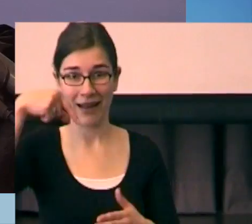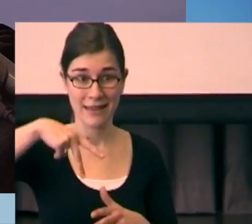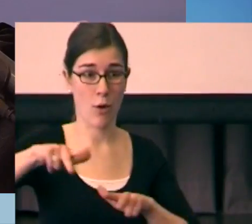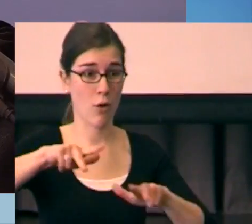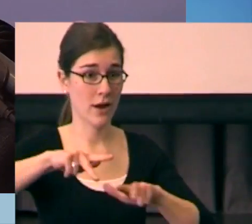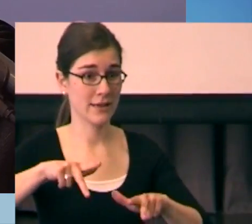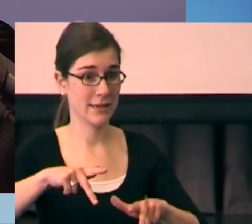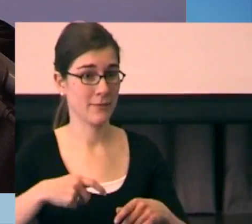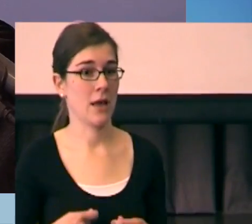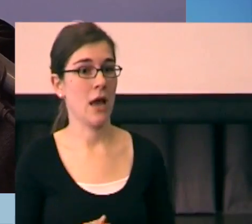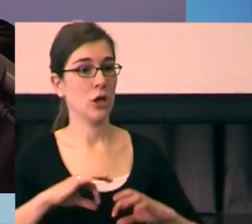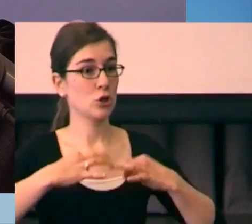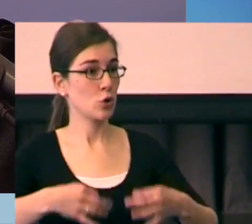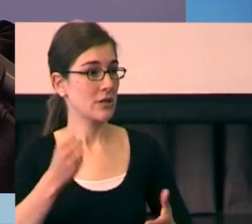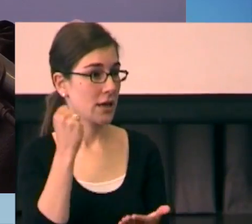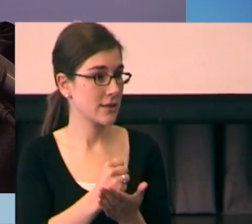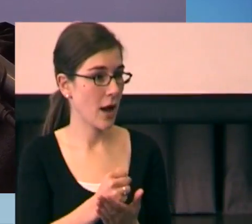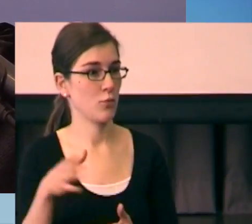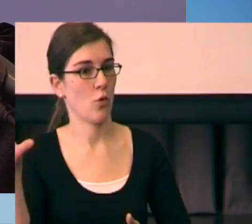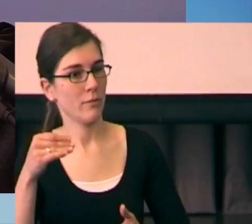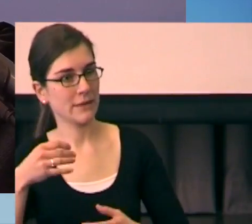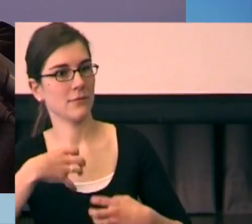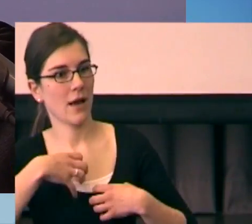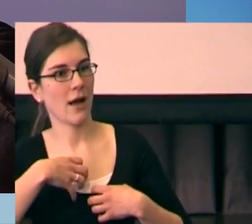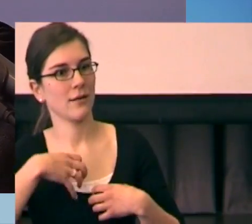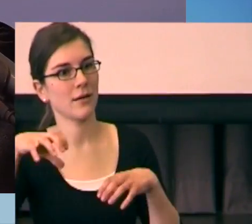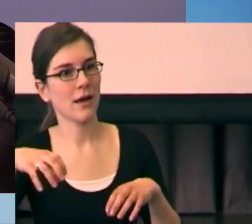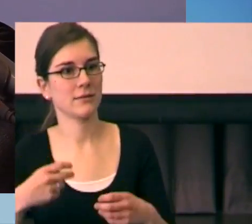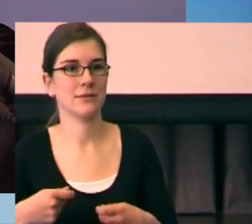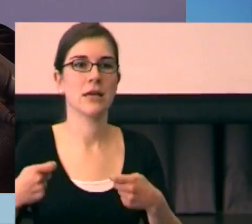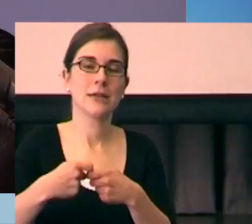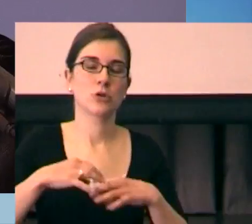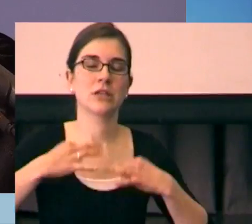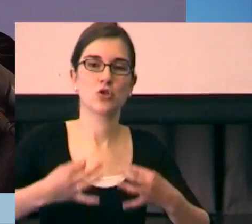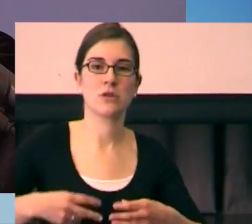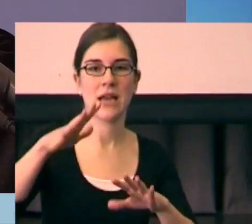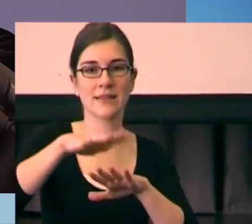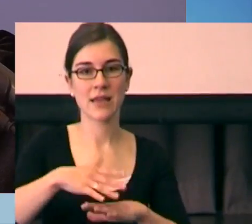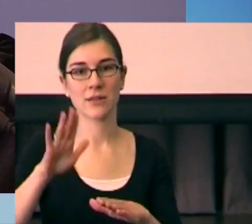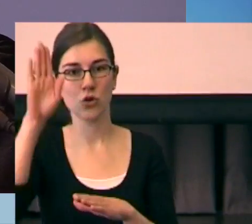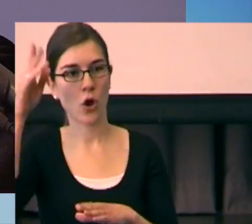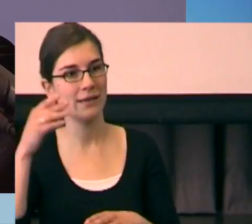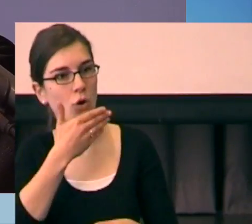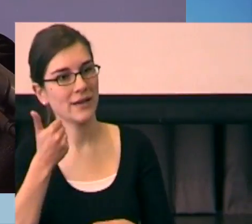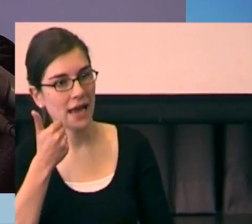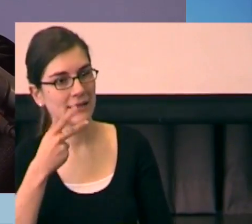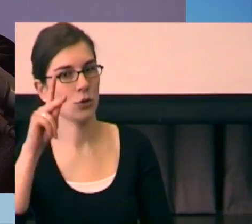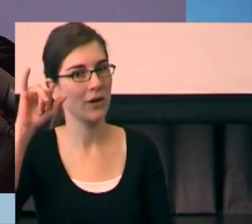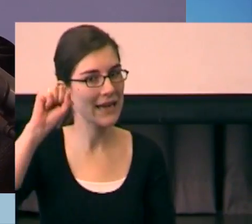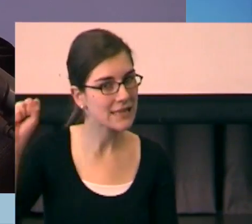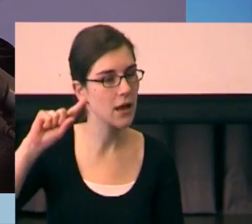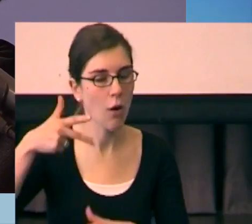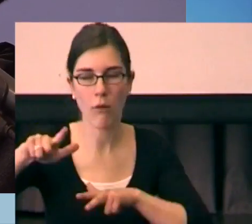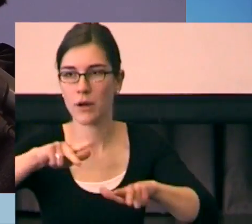Gesundheitsamt und unsere Mitveranstalter des Gesundheitsnetz Nordhessen, die KISS und die VHS, die Veranstaltungsreihe